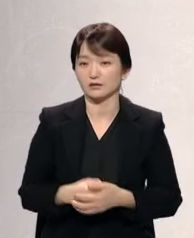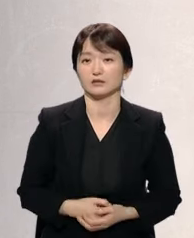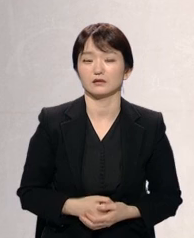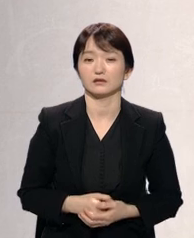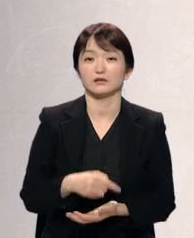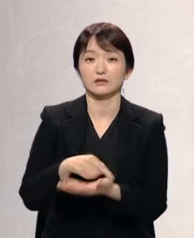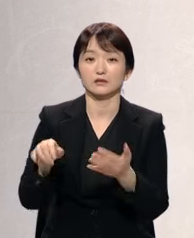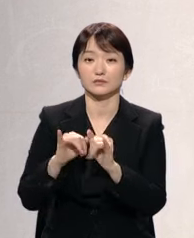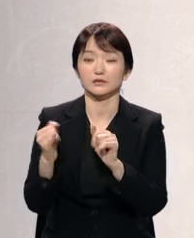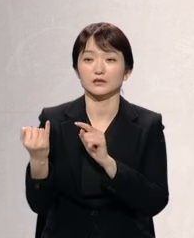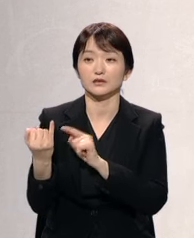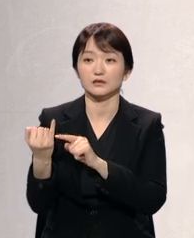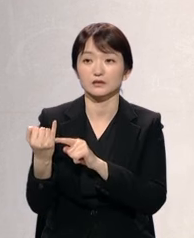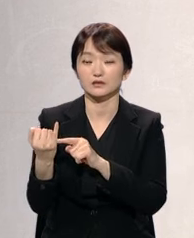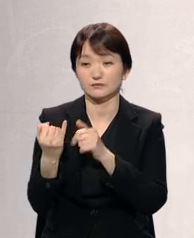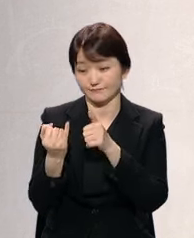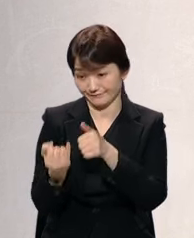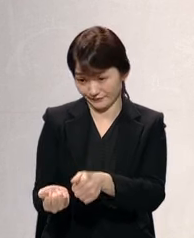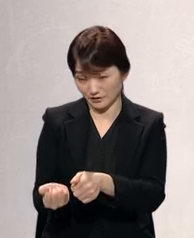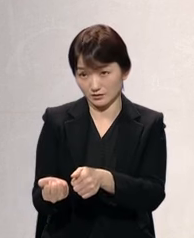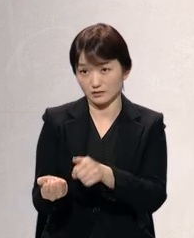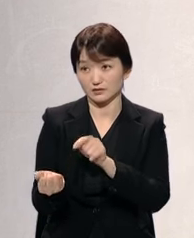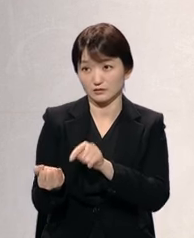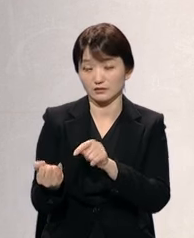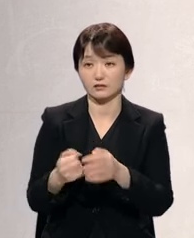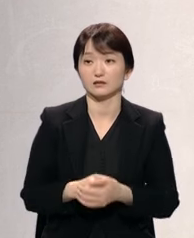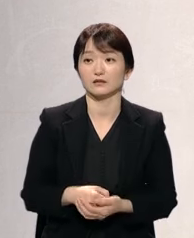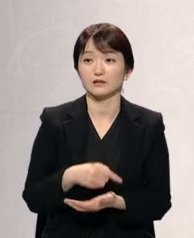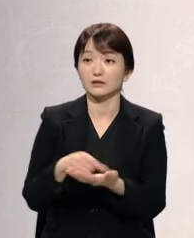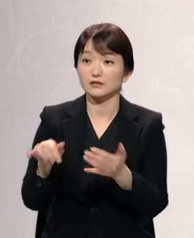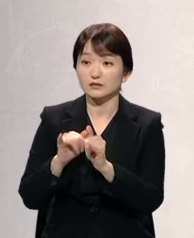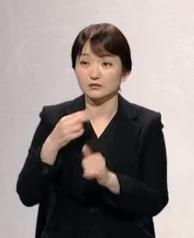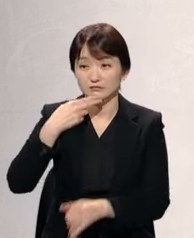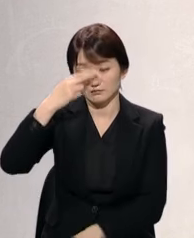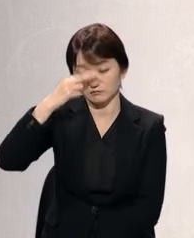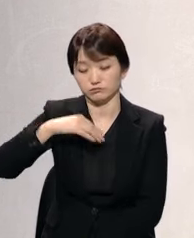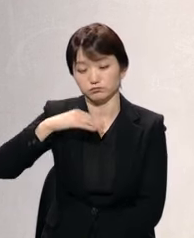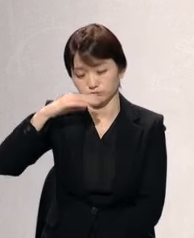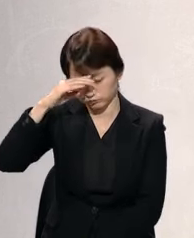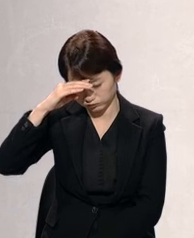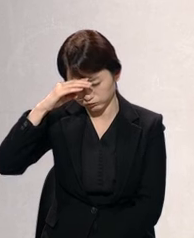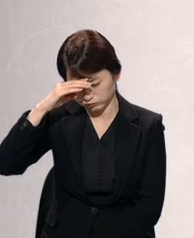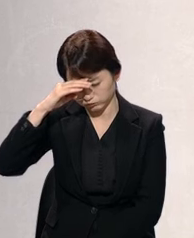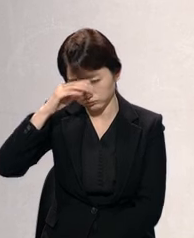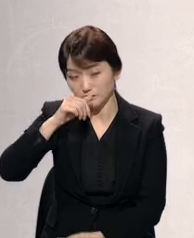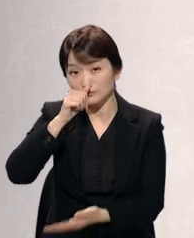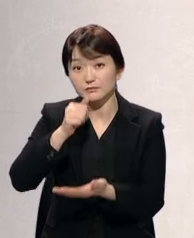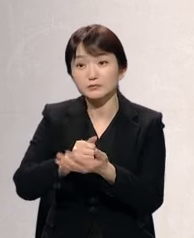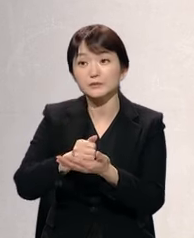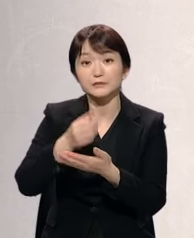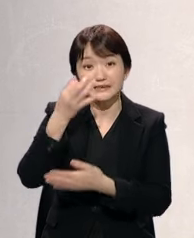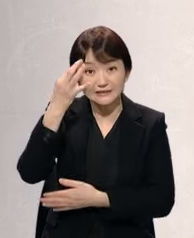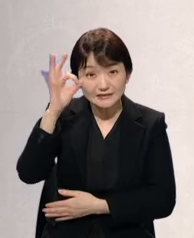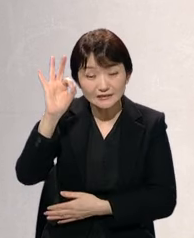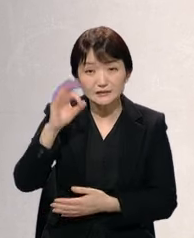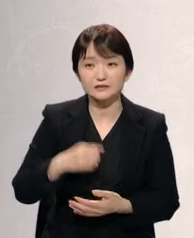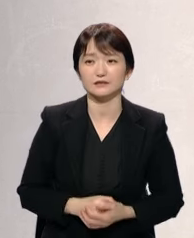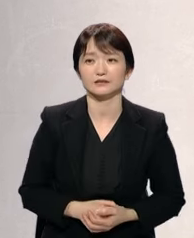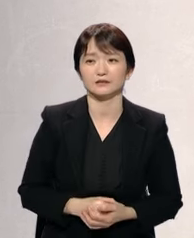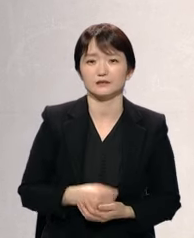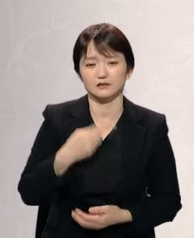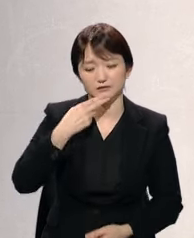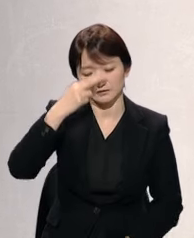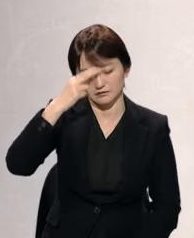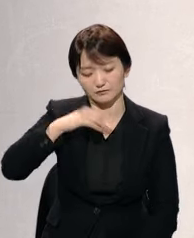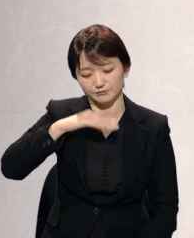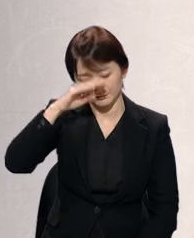역시 가늠한 사실하고 또 피해자가 만취 상태에 있었다는 거 또 범죄 사실을 인정하면서 뭐 술에 취해서 하긴